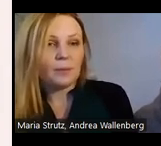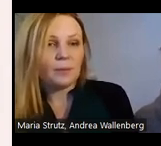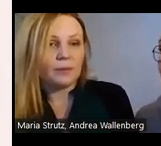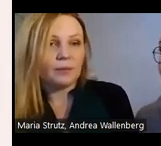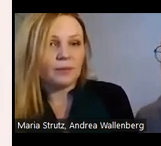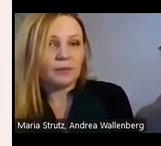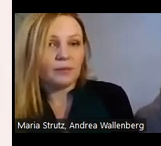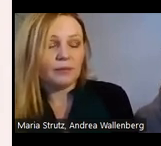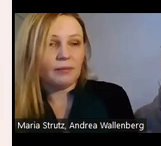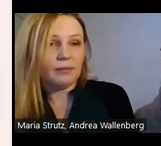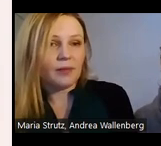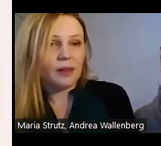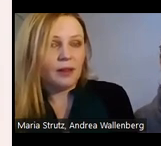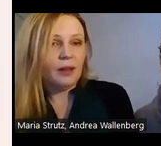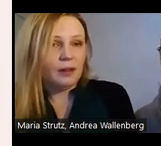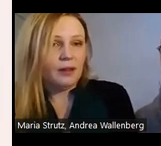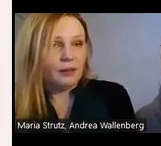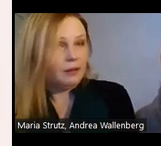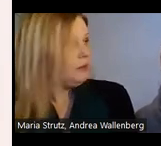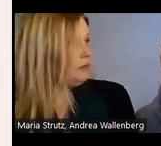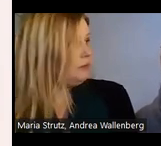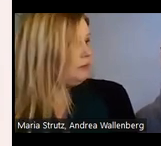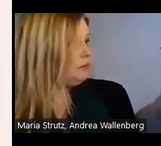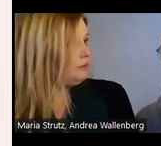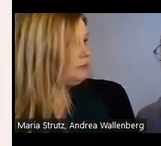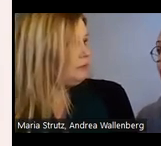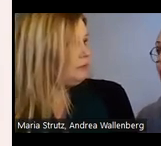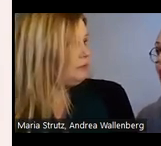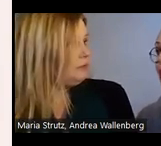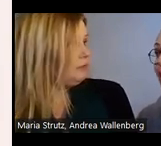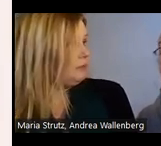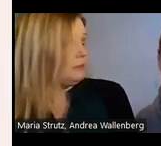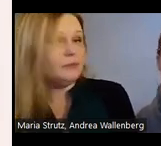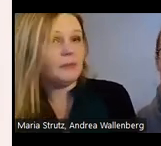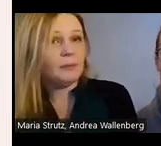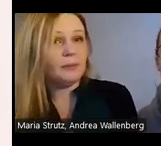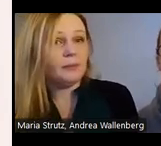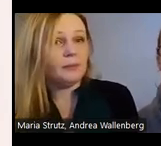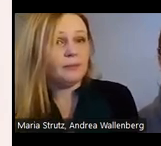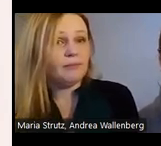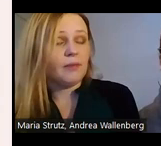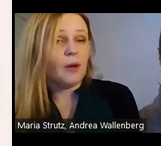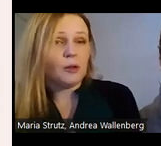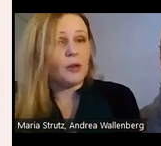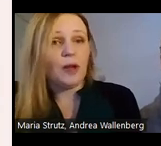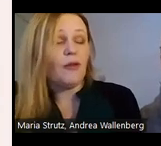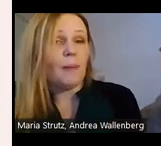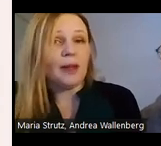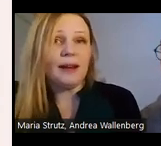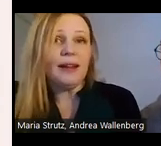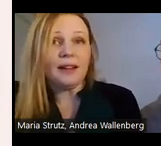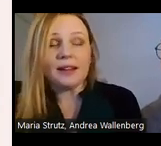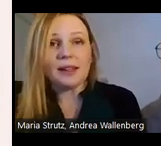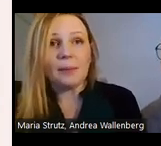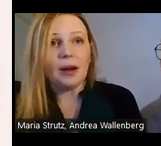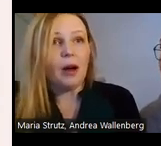bilen backar. Så man kan locka fram och visa på hur ljud och ord kan användas i en speciell lek. Och också locka fram